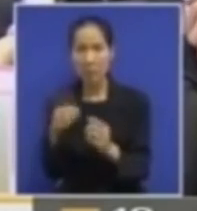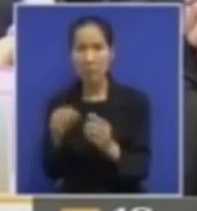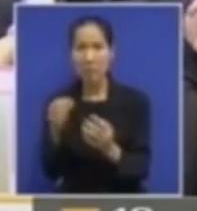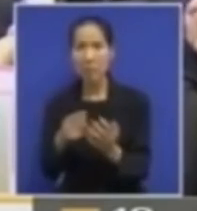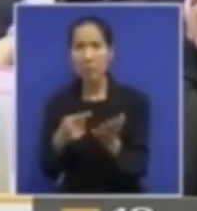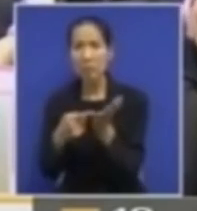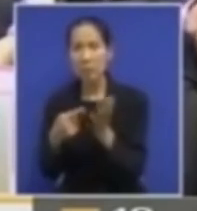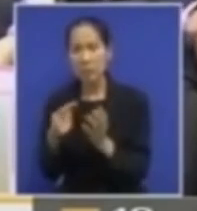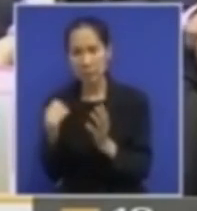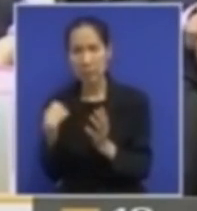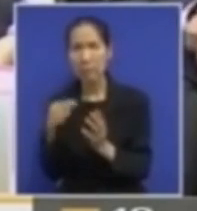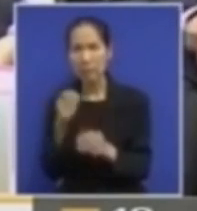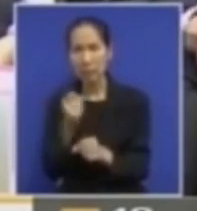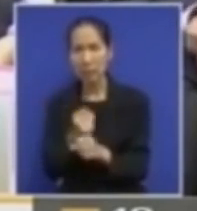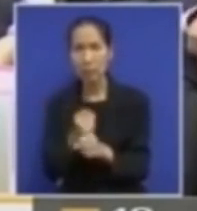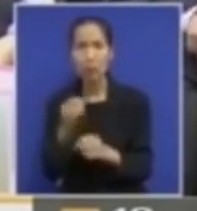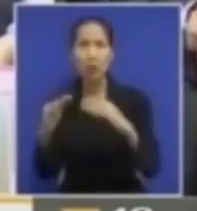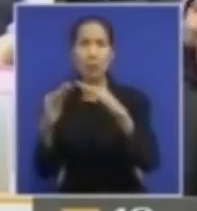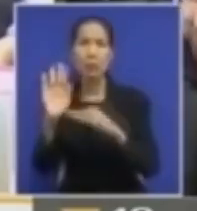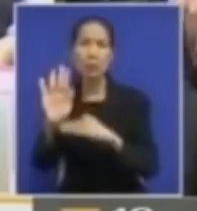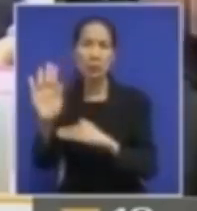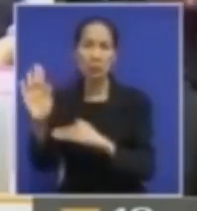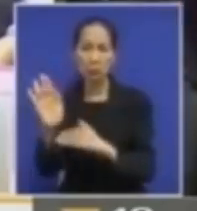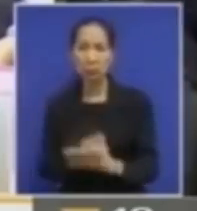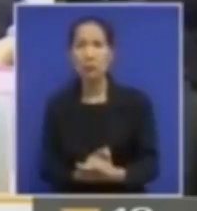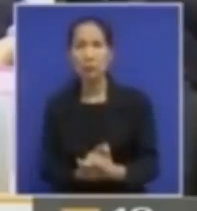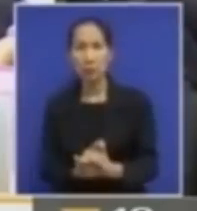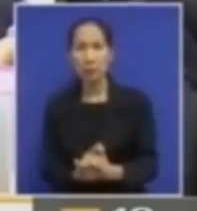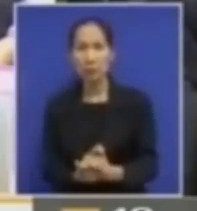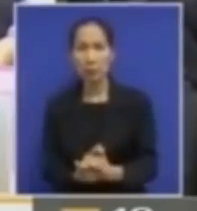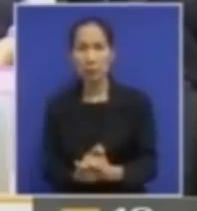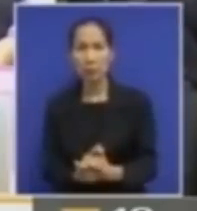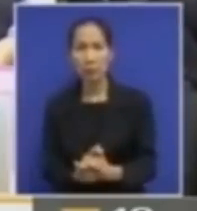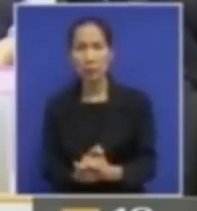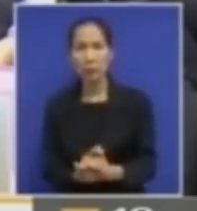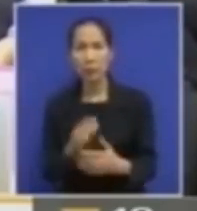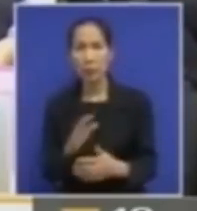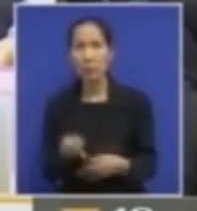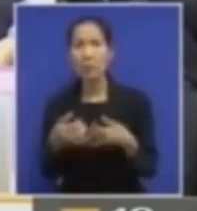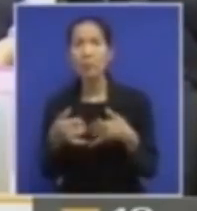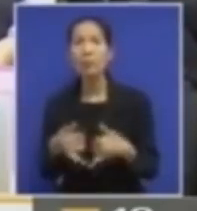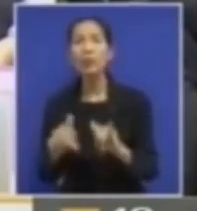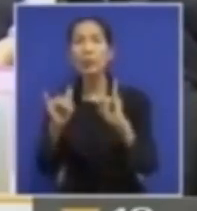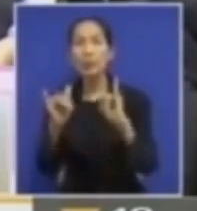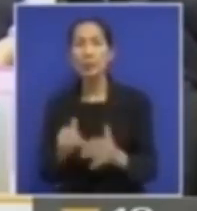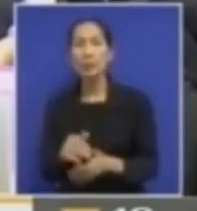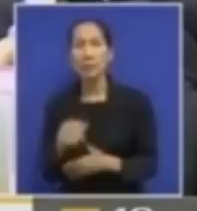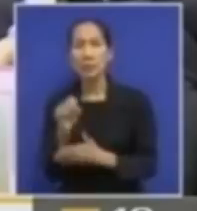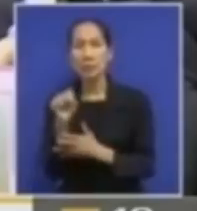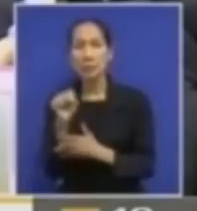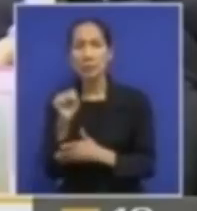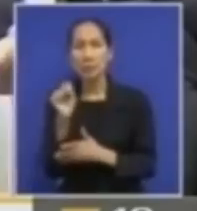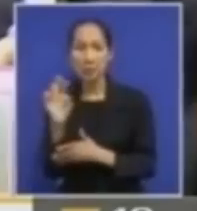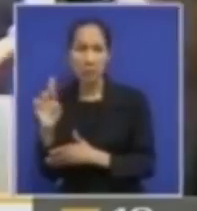ามารถบอกกล่าวกับพวกเราได้ถ้าปล่อยใ สภาแห่งนี้ได้เลือกพลเอกประยุทธ์มาเป็นนายกรัฐมนตรีท่